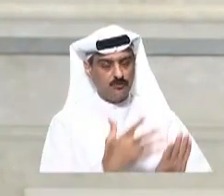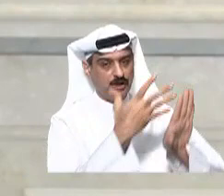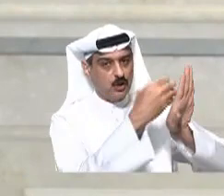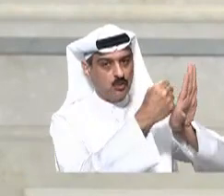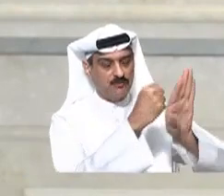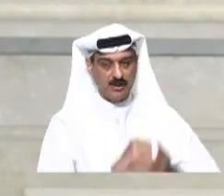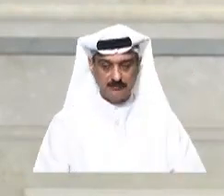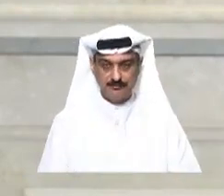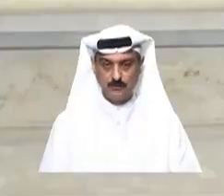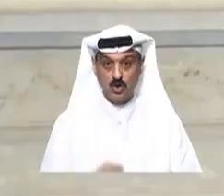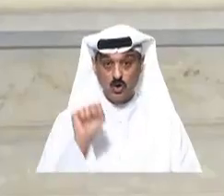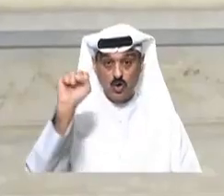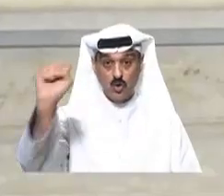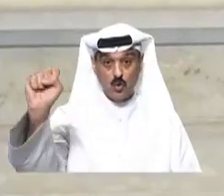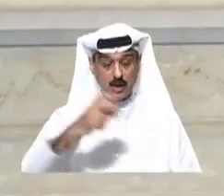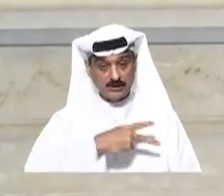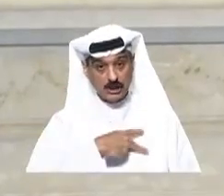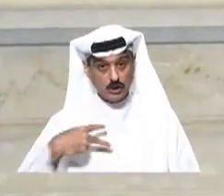التشريعية والتنفيذية،